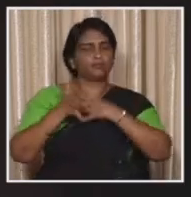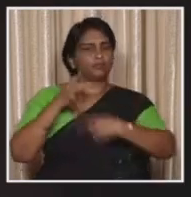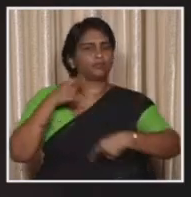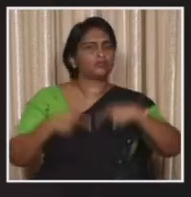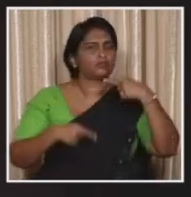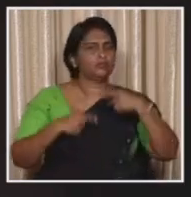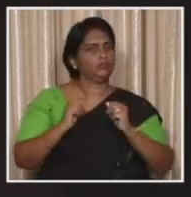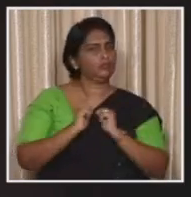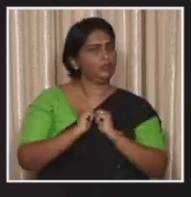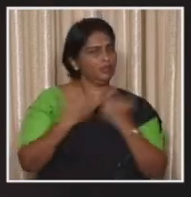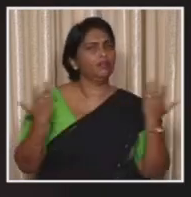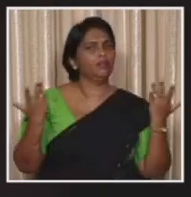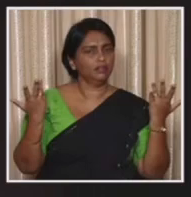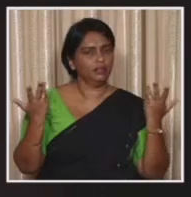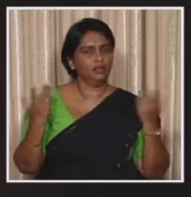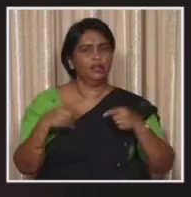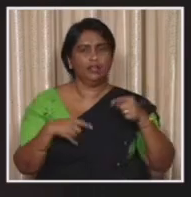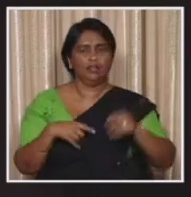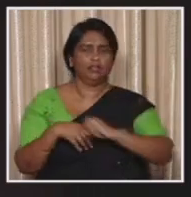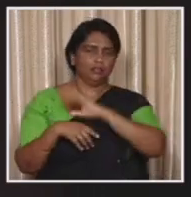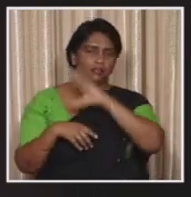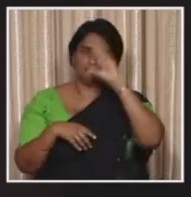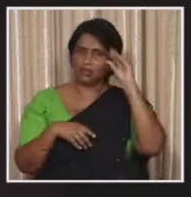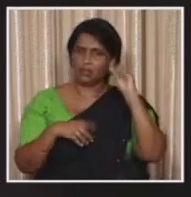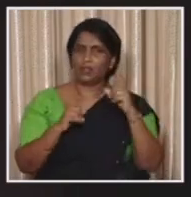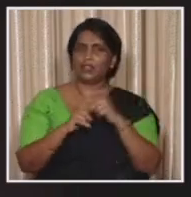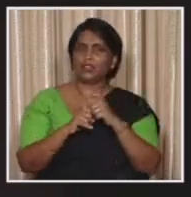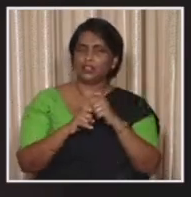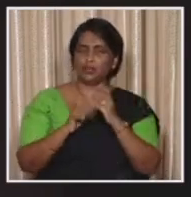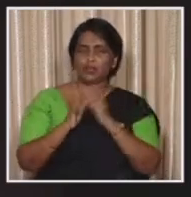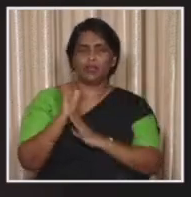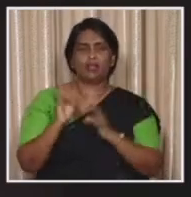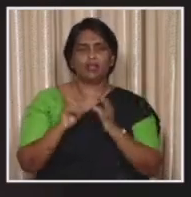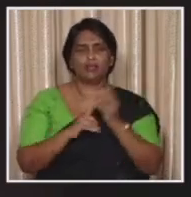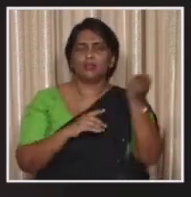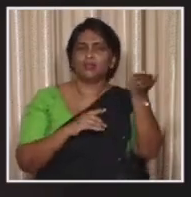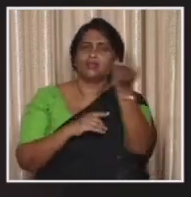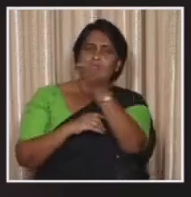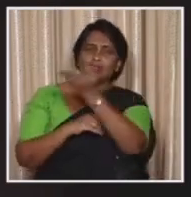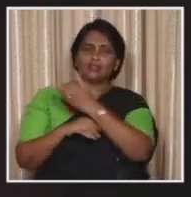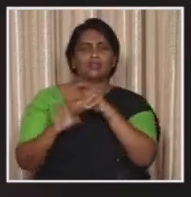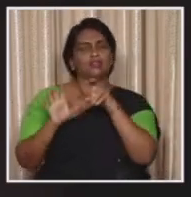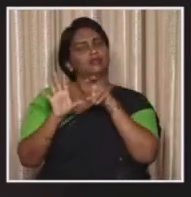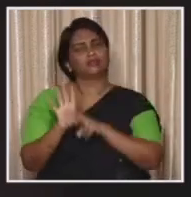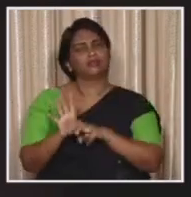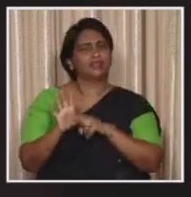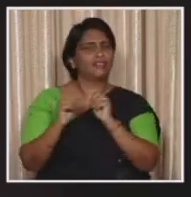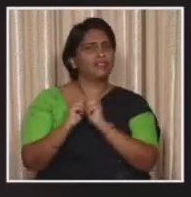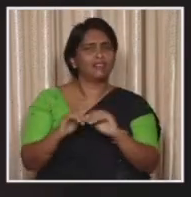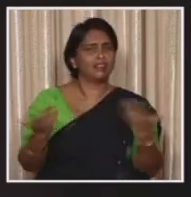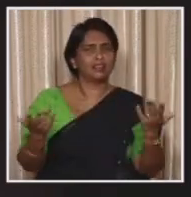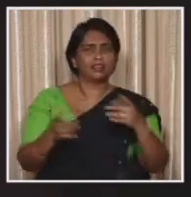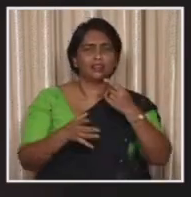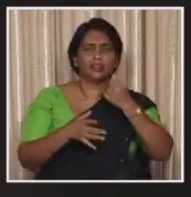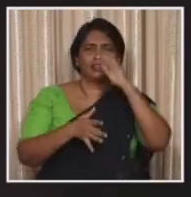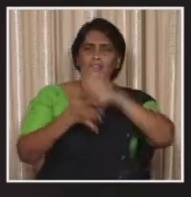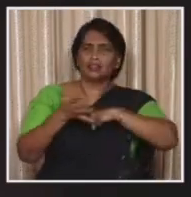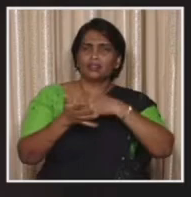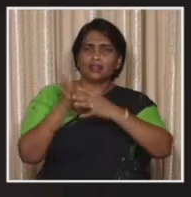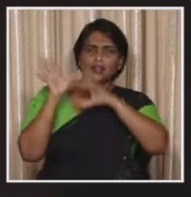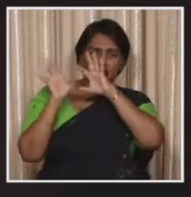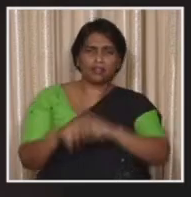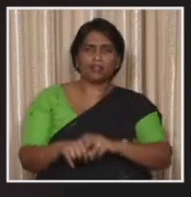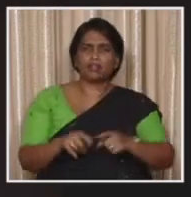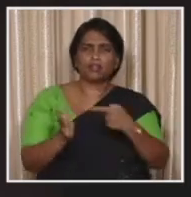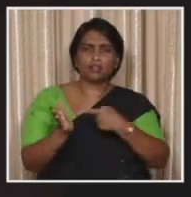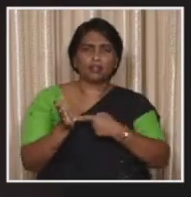තියෙන්න ඕන නැහැ. අද දවසේම දැන් දිලුම් අමනුගම ඇමතුමාල මේ ඇමතුවරු වාඩි වෙලා ඉන්න ඕනේ නැහැ. අයවැය ගේනවා ගෙනහල්ලා